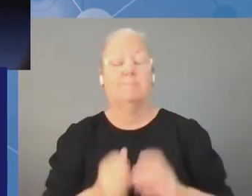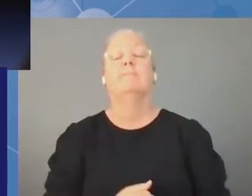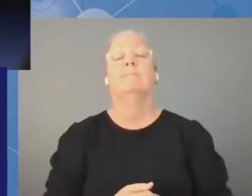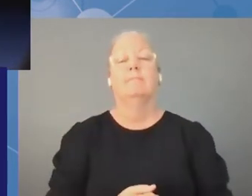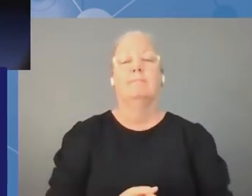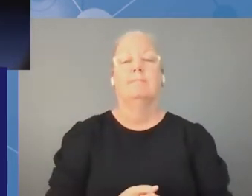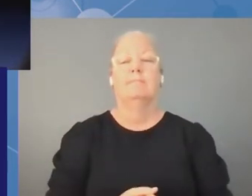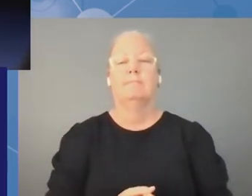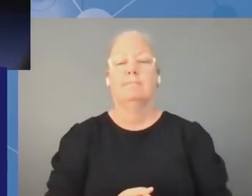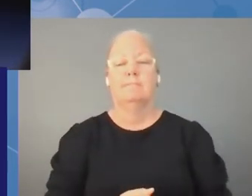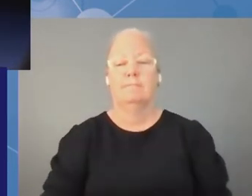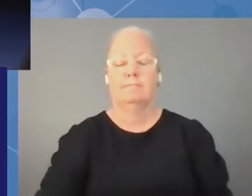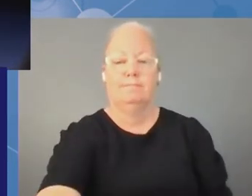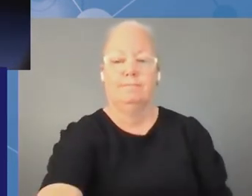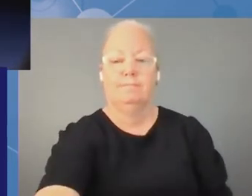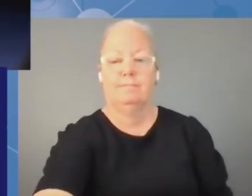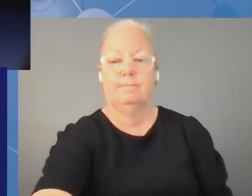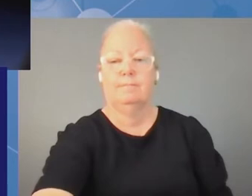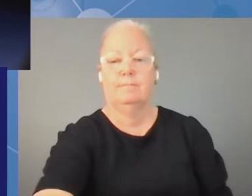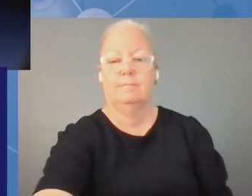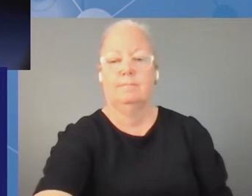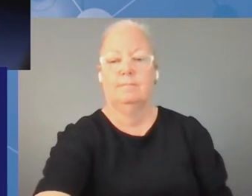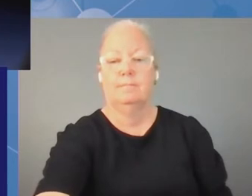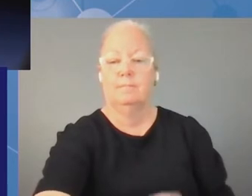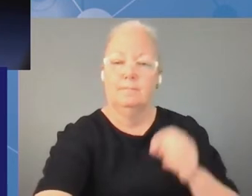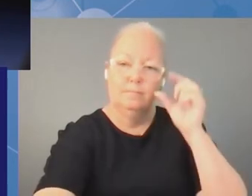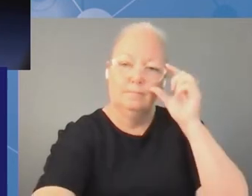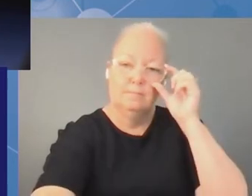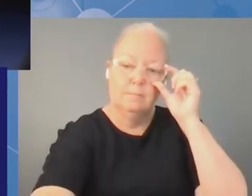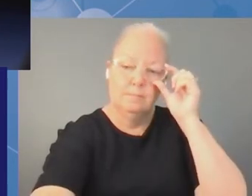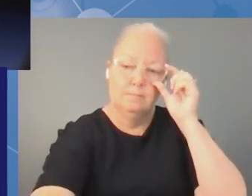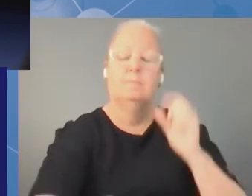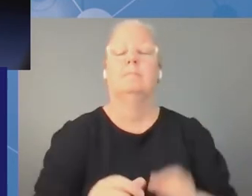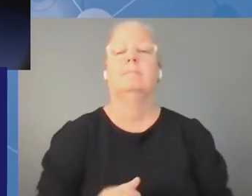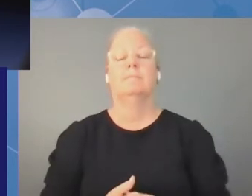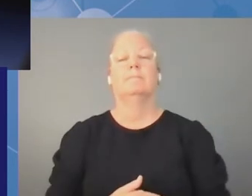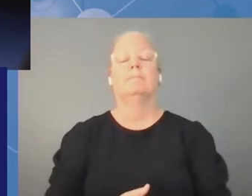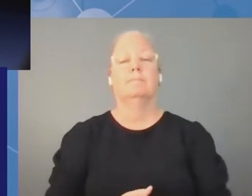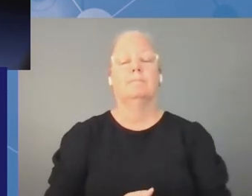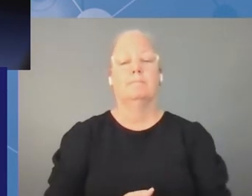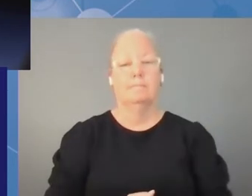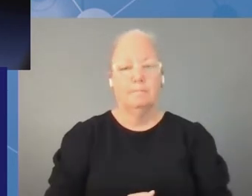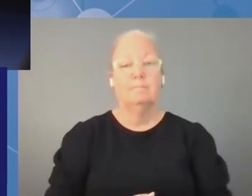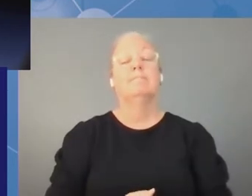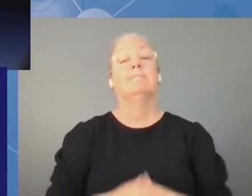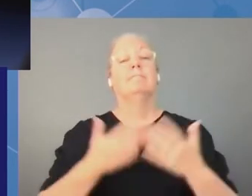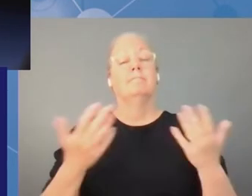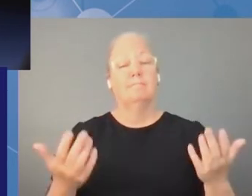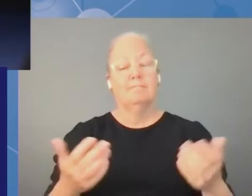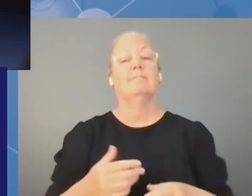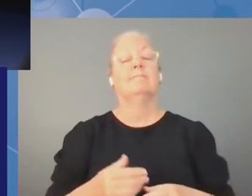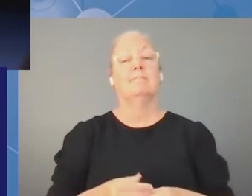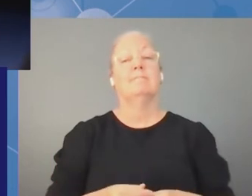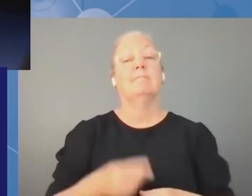أنا من نايجر. شكرا لهذه المدينة العظيمة على استضافة القمة.